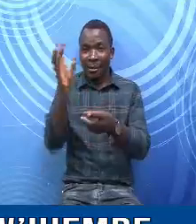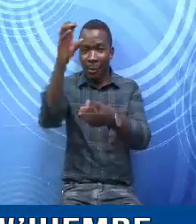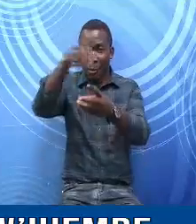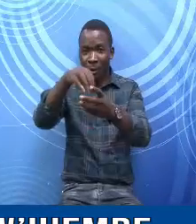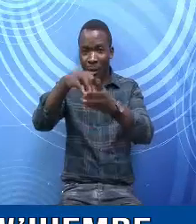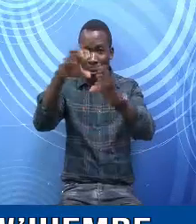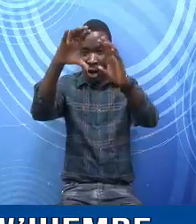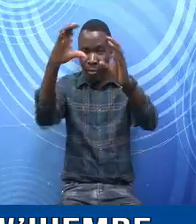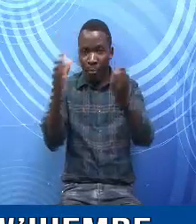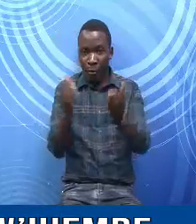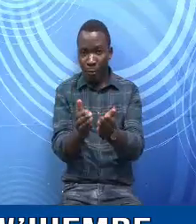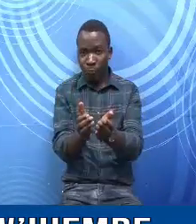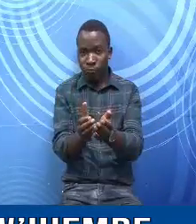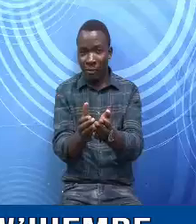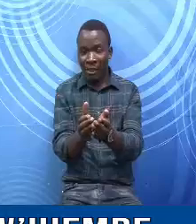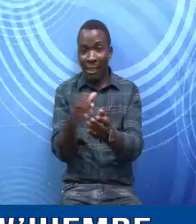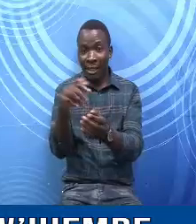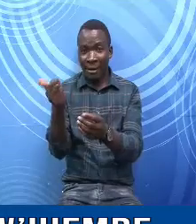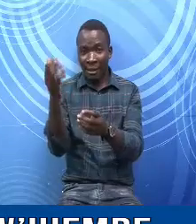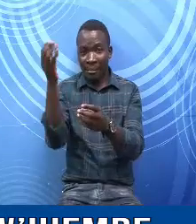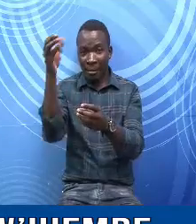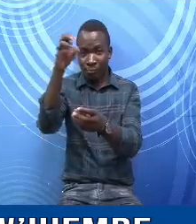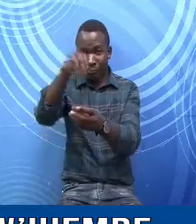ababikaga mu mahembe ndetse